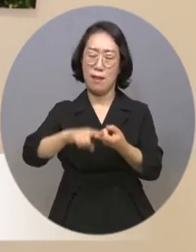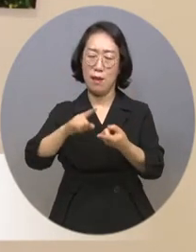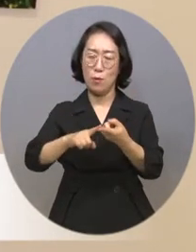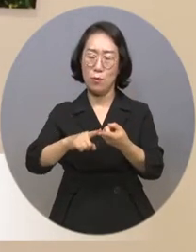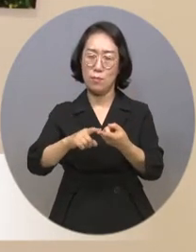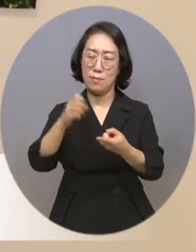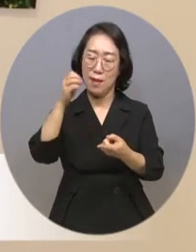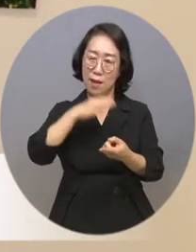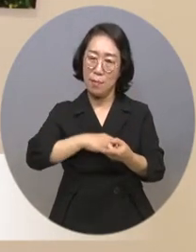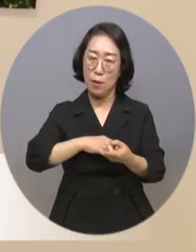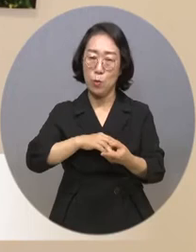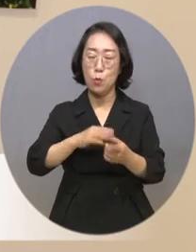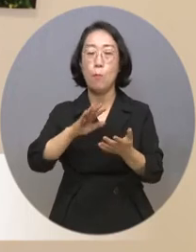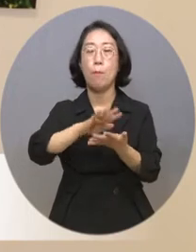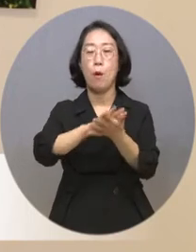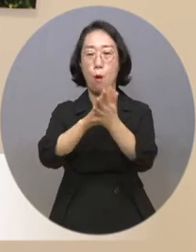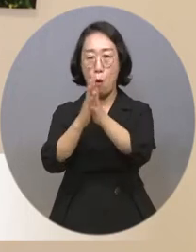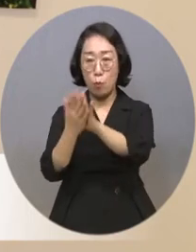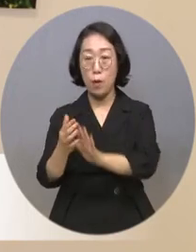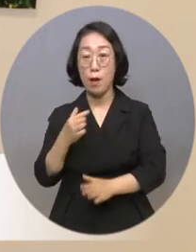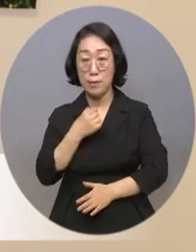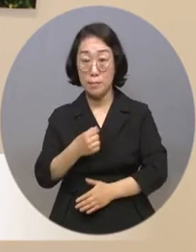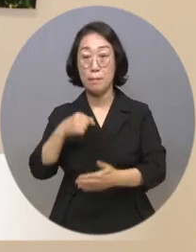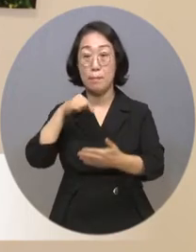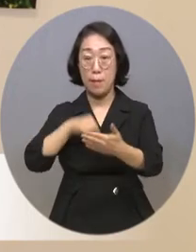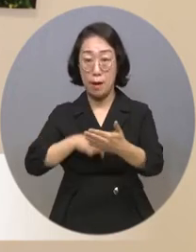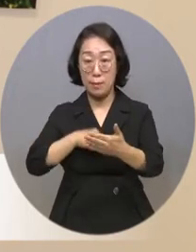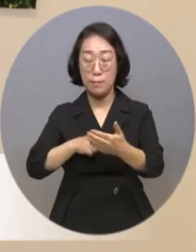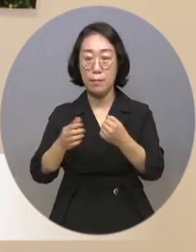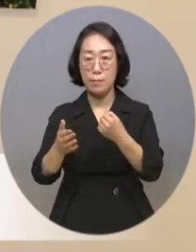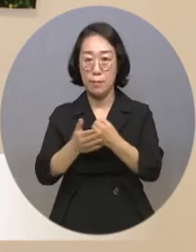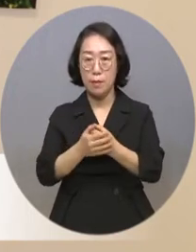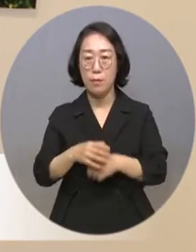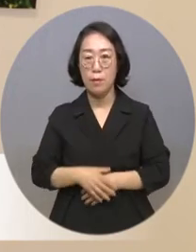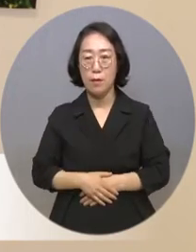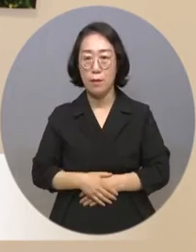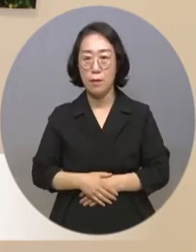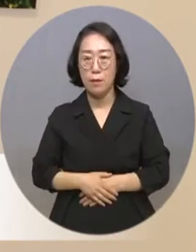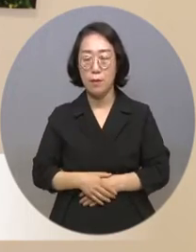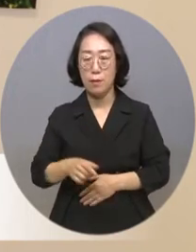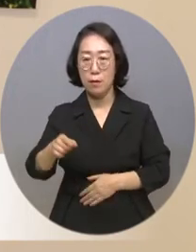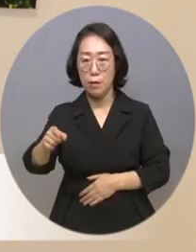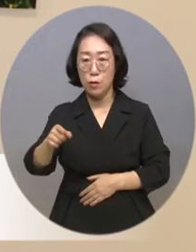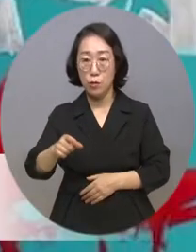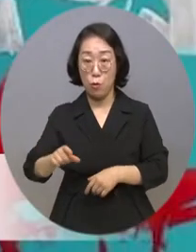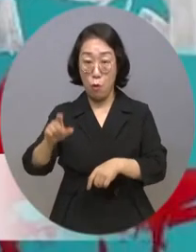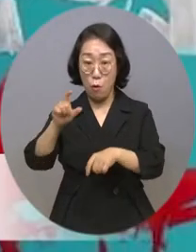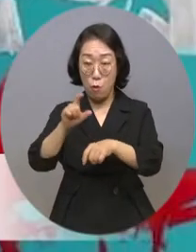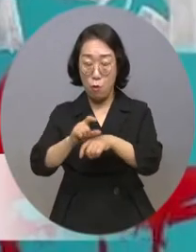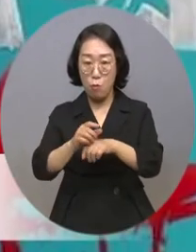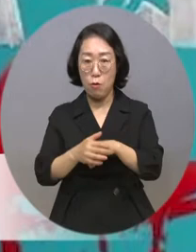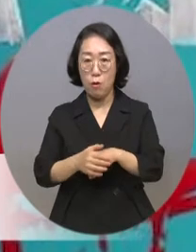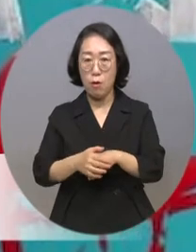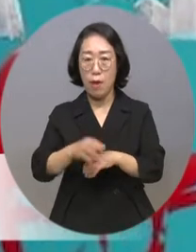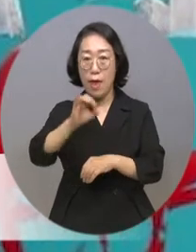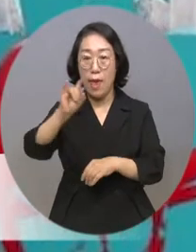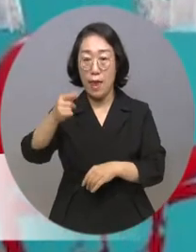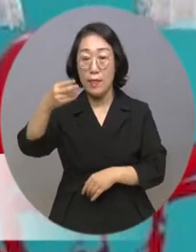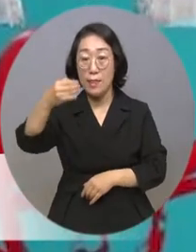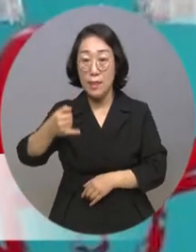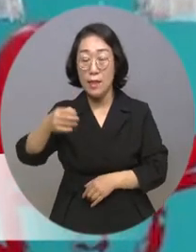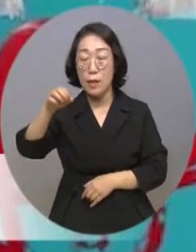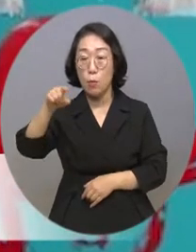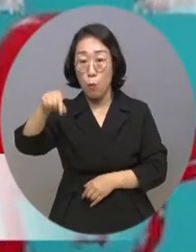속에서 좀 변화를 주고 싶다. 그래서 추진작가가 되는 동시에 그 엔데오르의